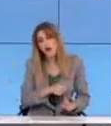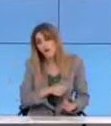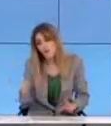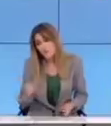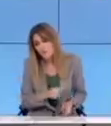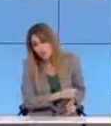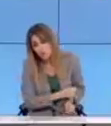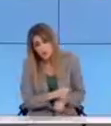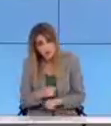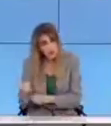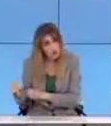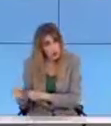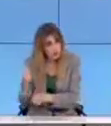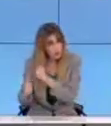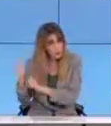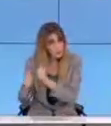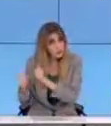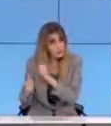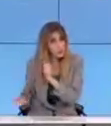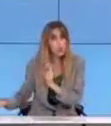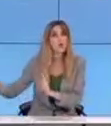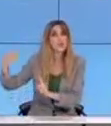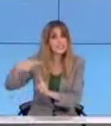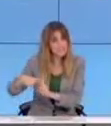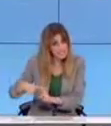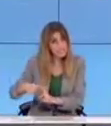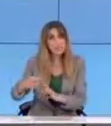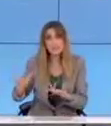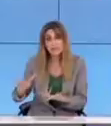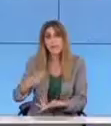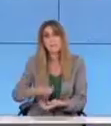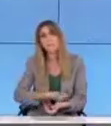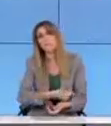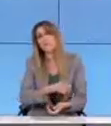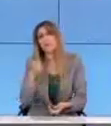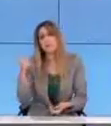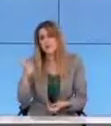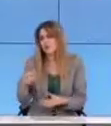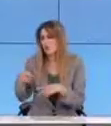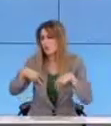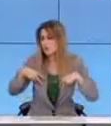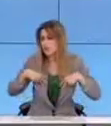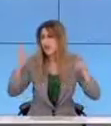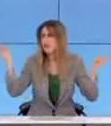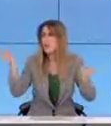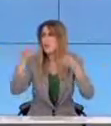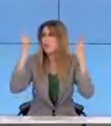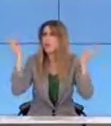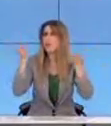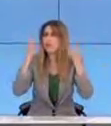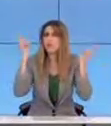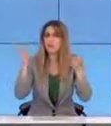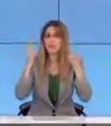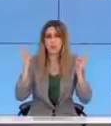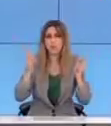της παροιμιώδους ανικανότητας και της ανευθυνότητας στην διαχείριση των δημόσιων οικονομικών